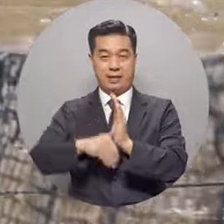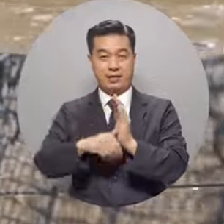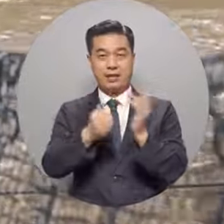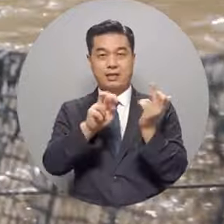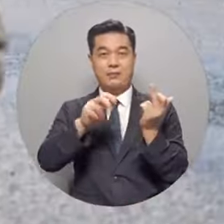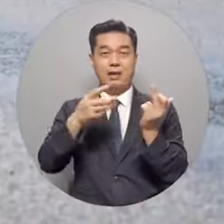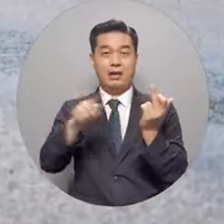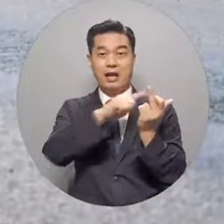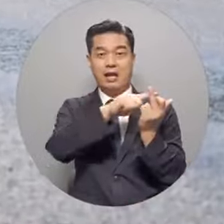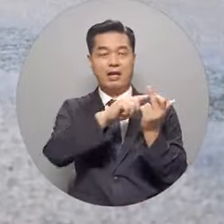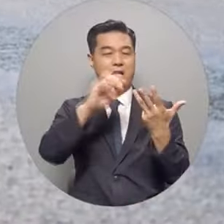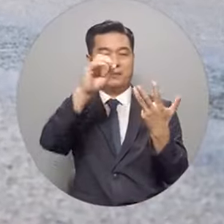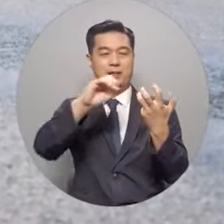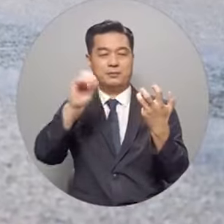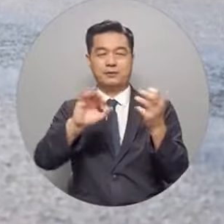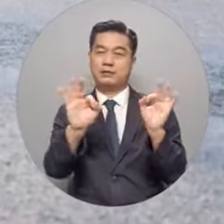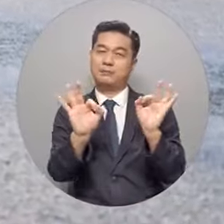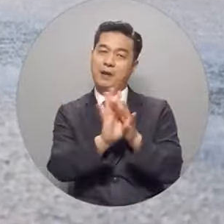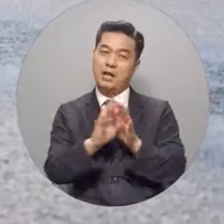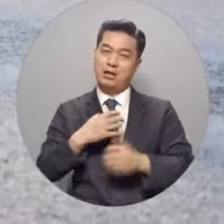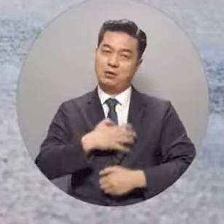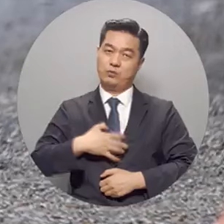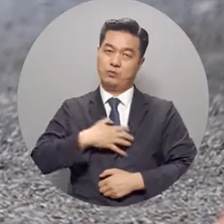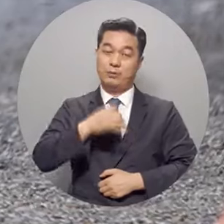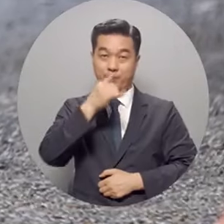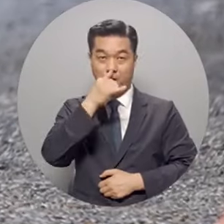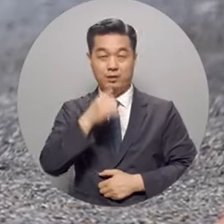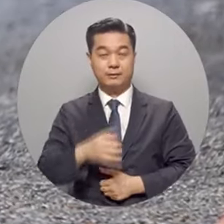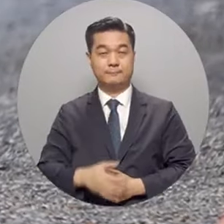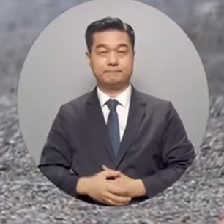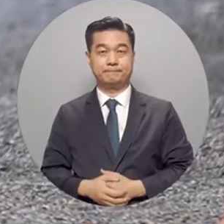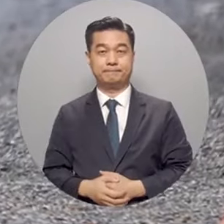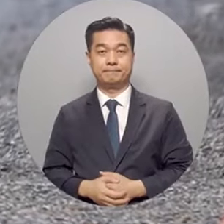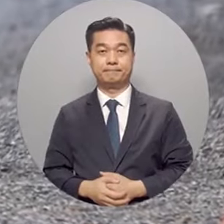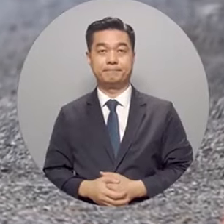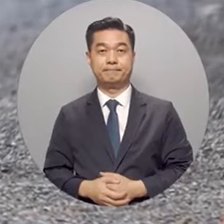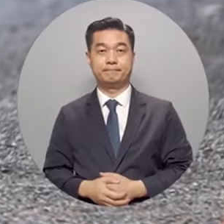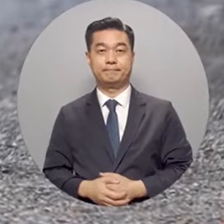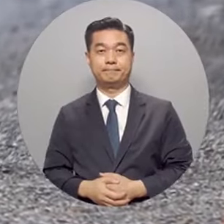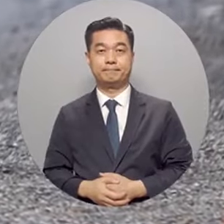빙하의 80%가 사라질 수 있다는 경고도 나옵니다. MBC 뉴스 김현지입니다.